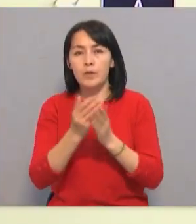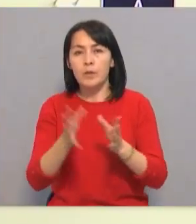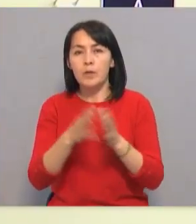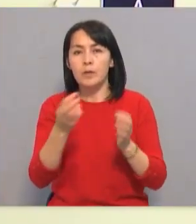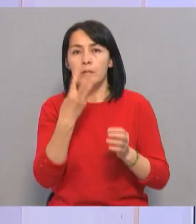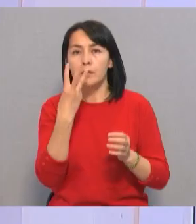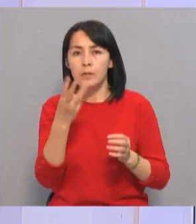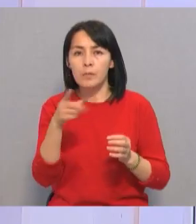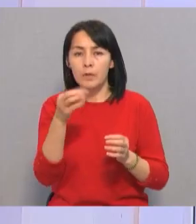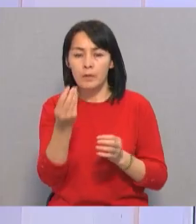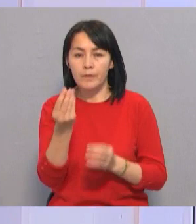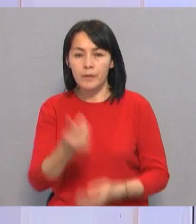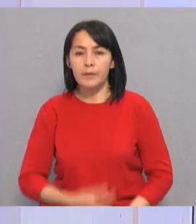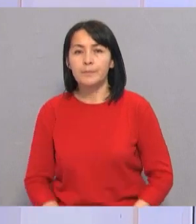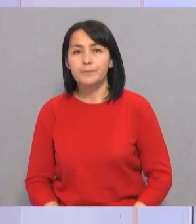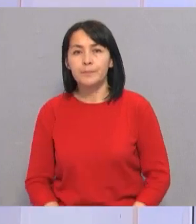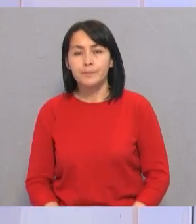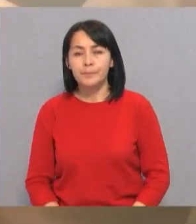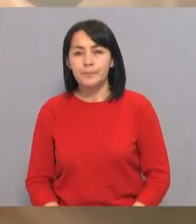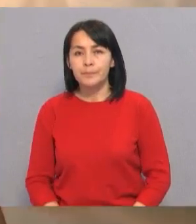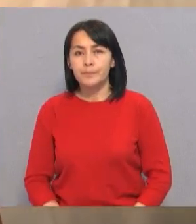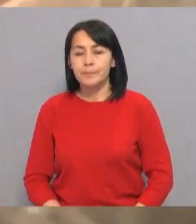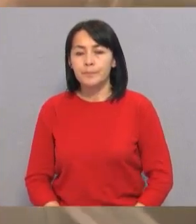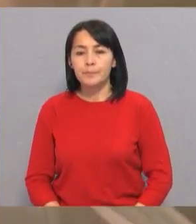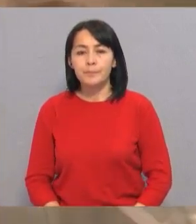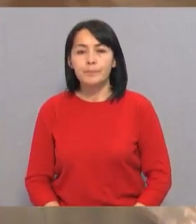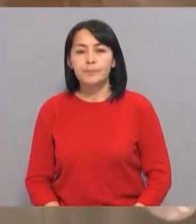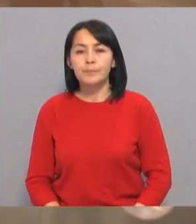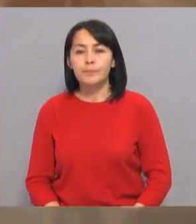около 3 миллиардов тенге. Аружан Жиренбаев, Алмаз Данабекулы, новости.